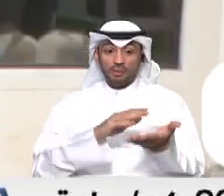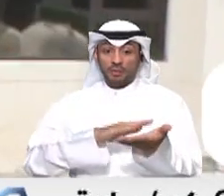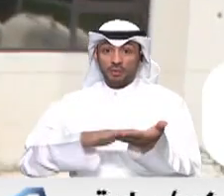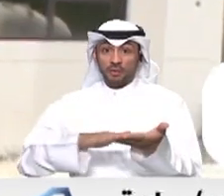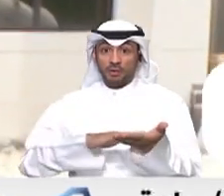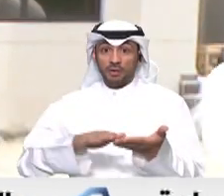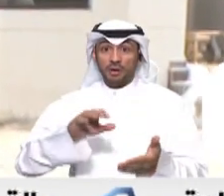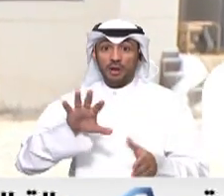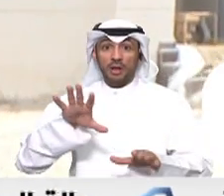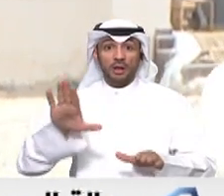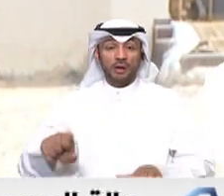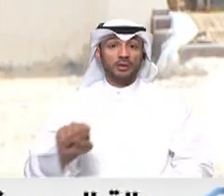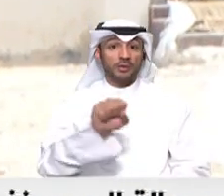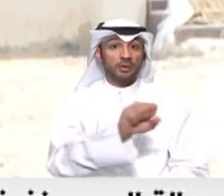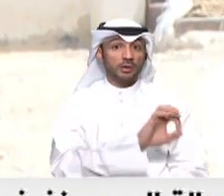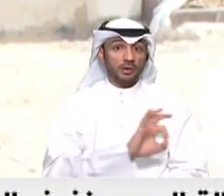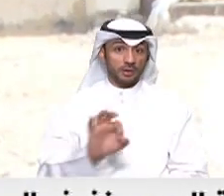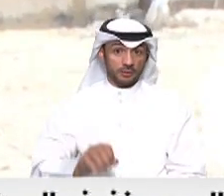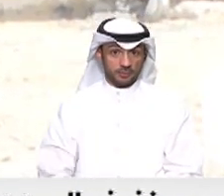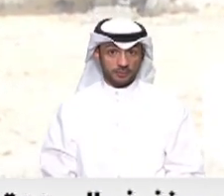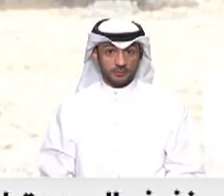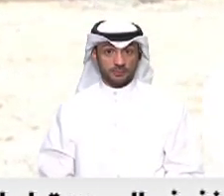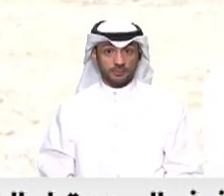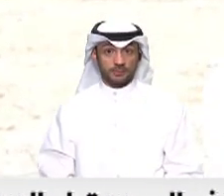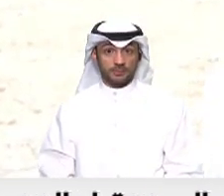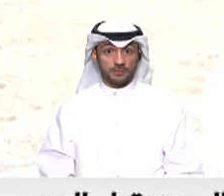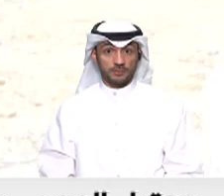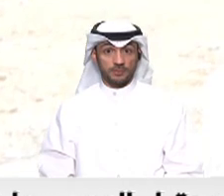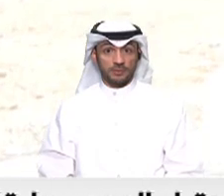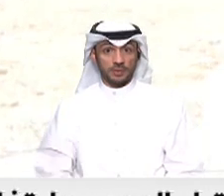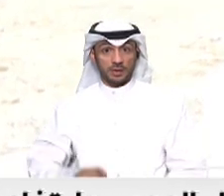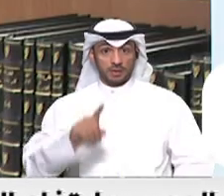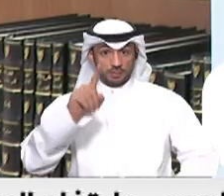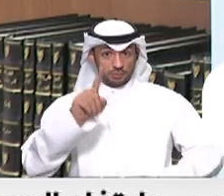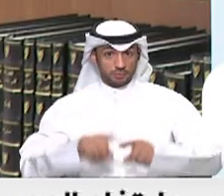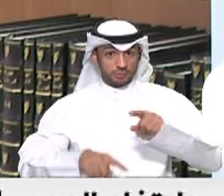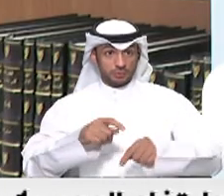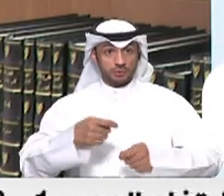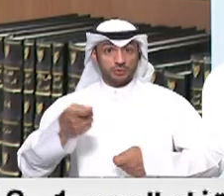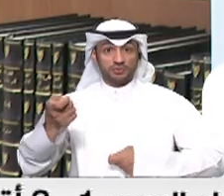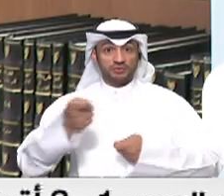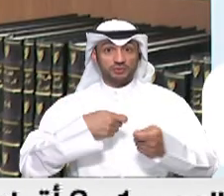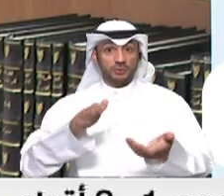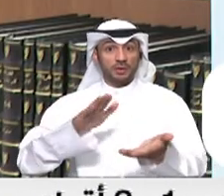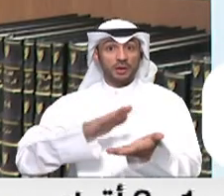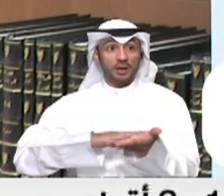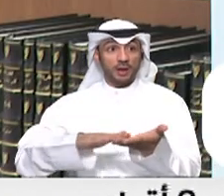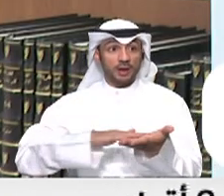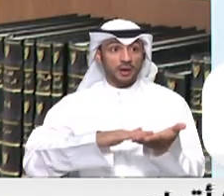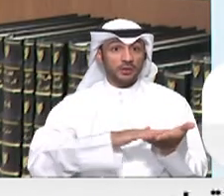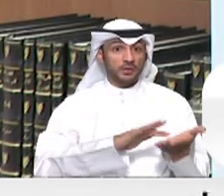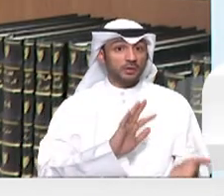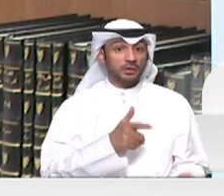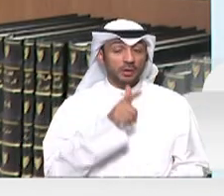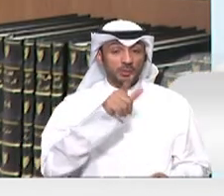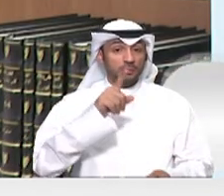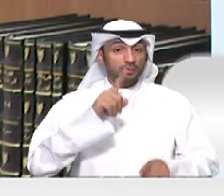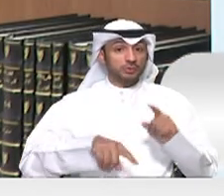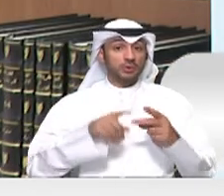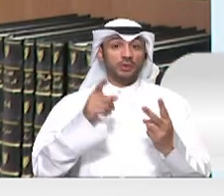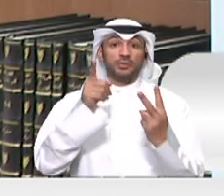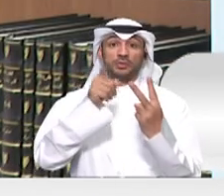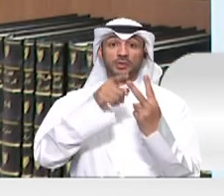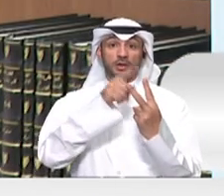التنفيذ والتطبيق طبعا المشكله السوق العقاري الكويتي بان سوق في مشكلتين